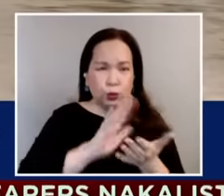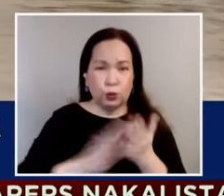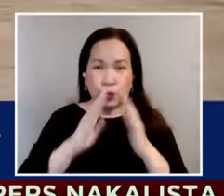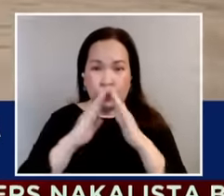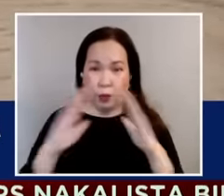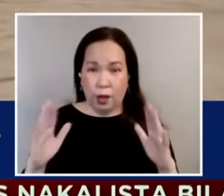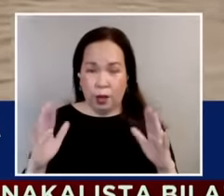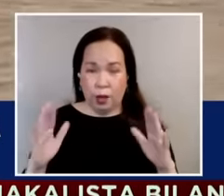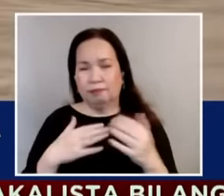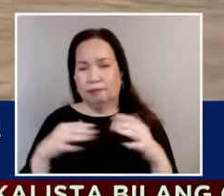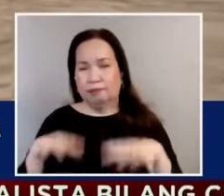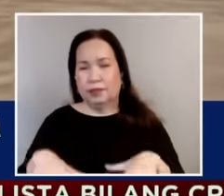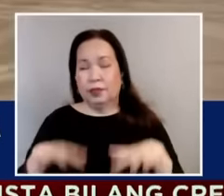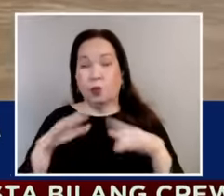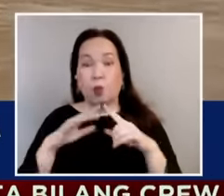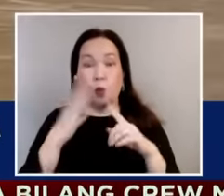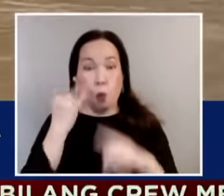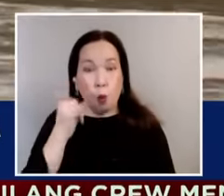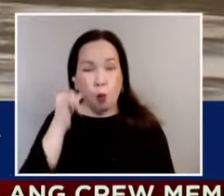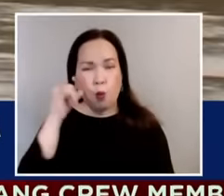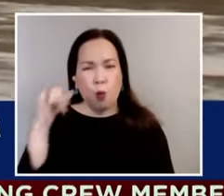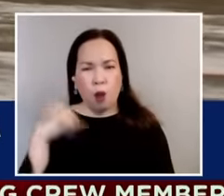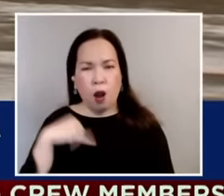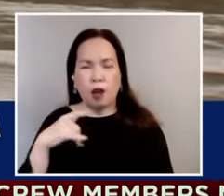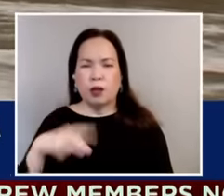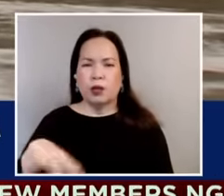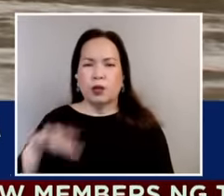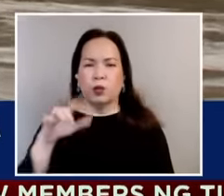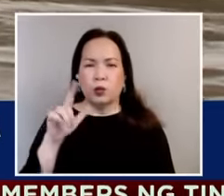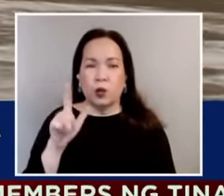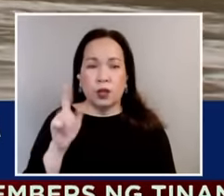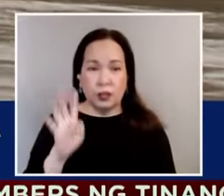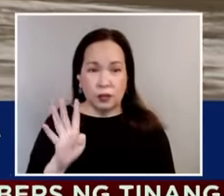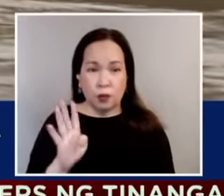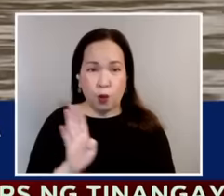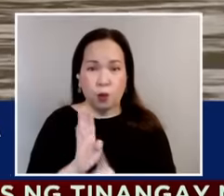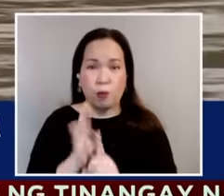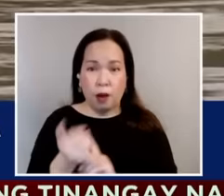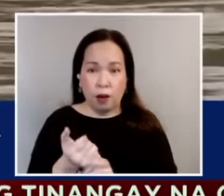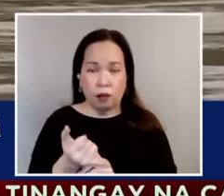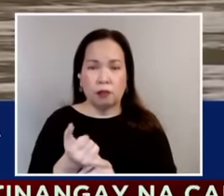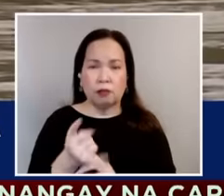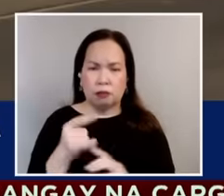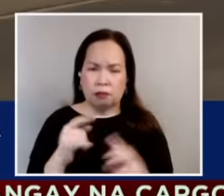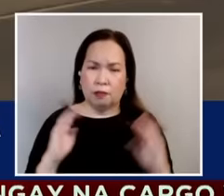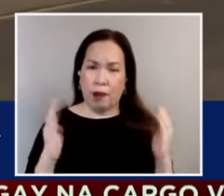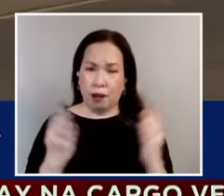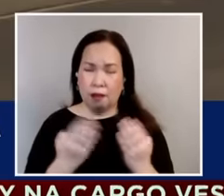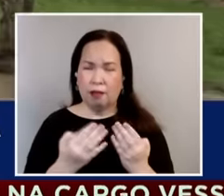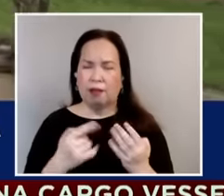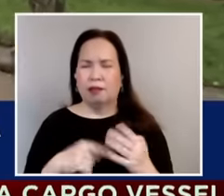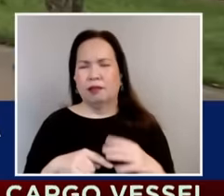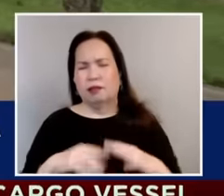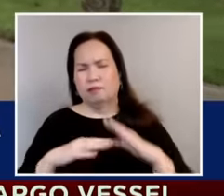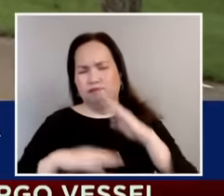Kahapon kasi, lubog sa baha ang 24 na barangay. Halos bubong na lang ang makita.